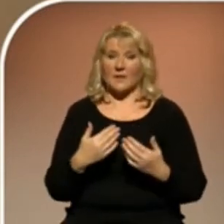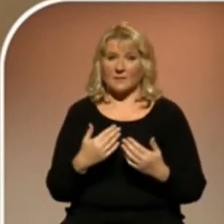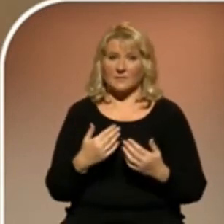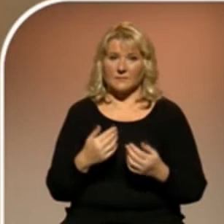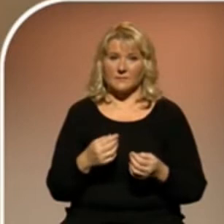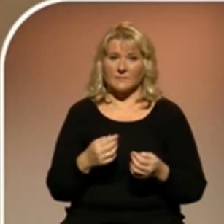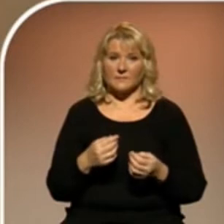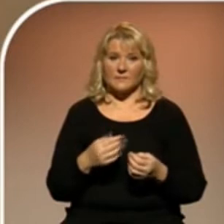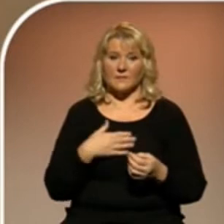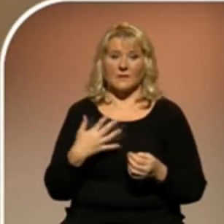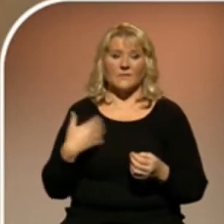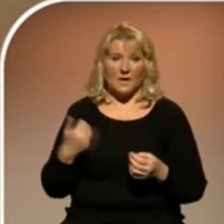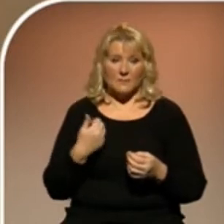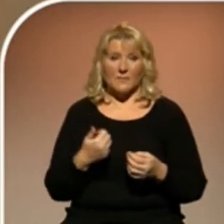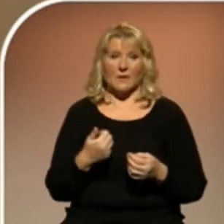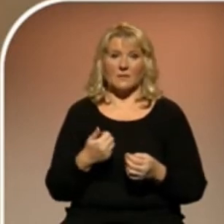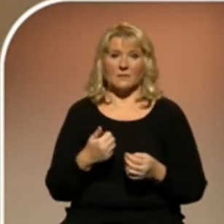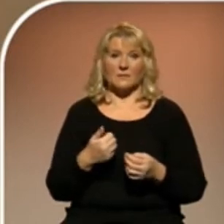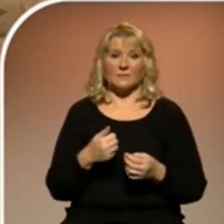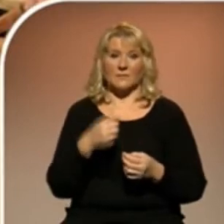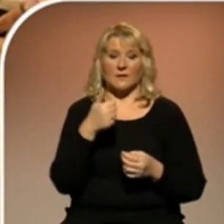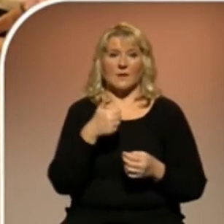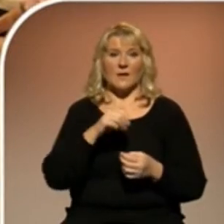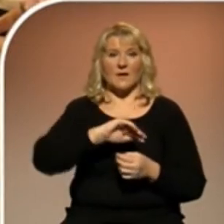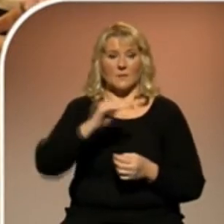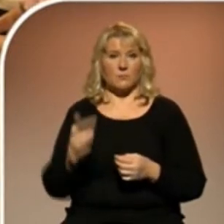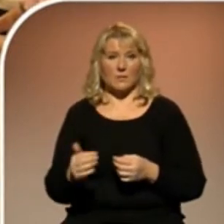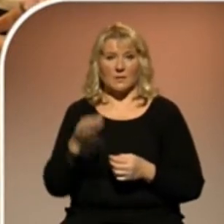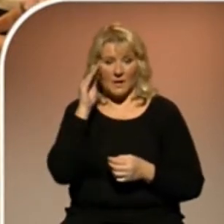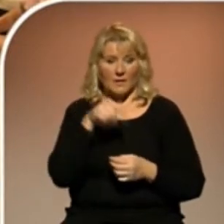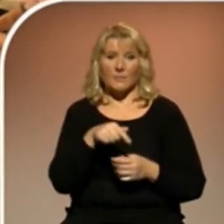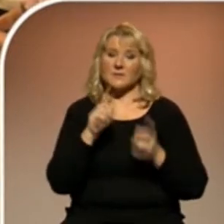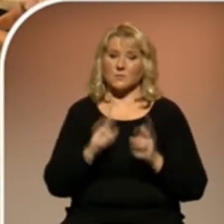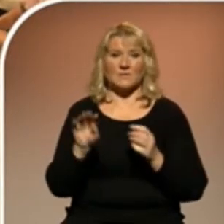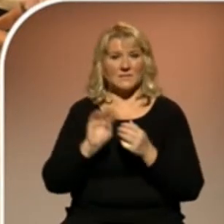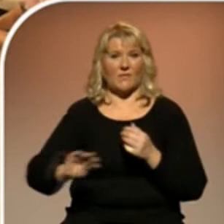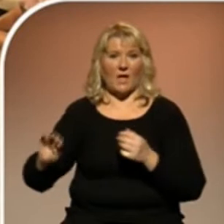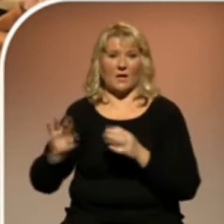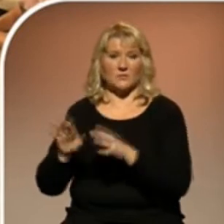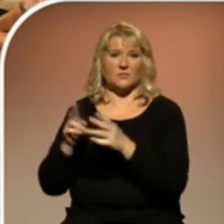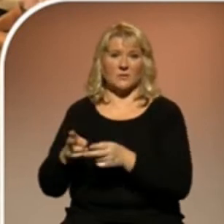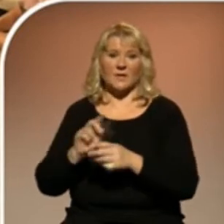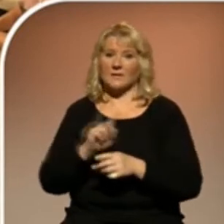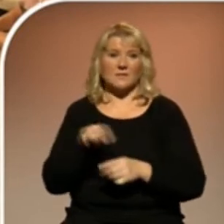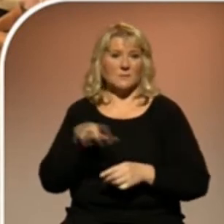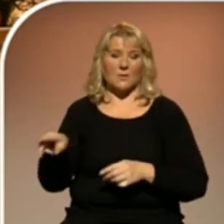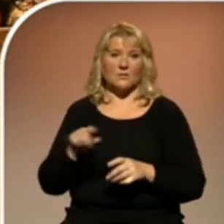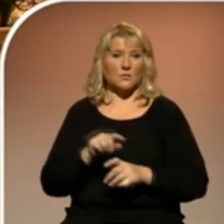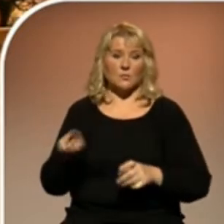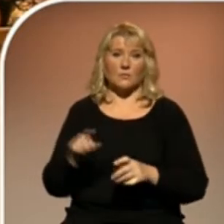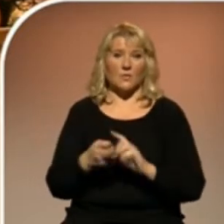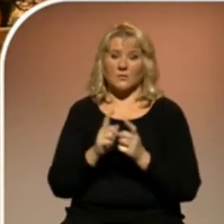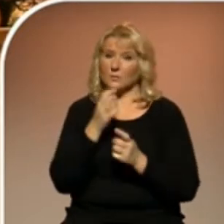máme na naší farmě jednohrbého samce, musíme ho mít oddělenýho zvlášť a vůbec k němu nikdo nesmí, protože s ním